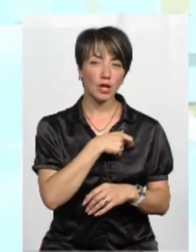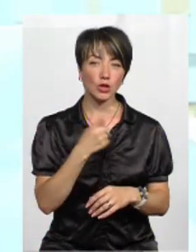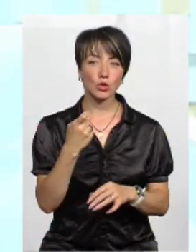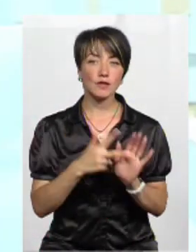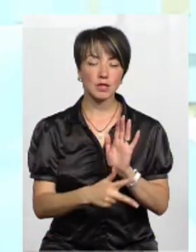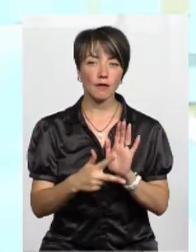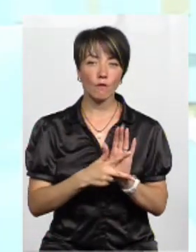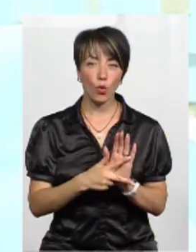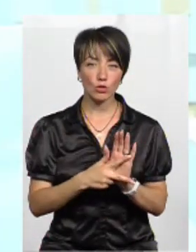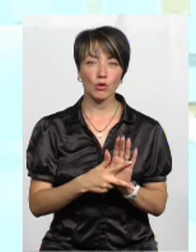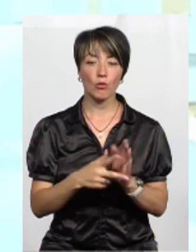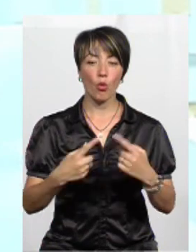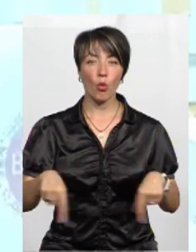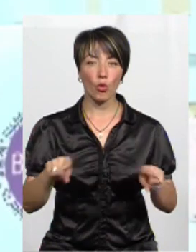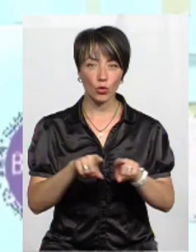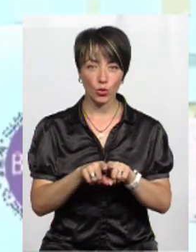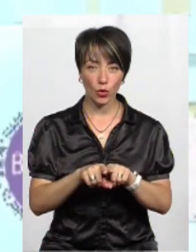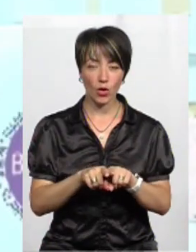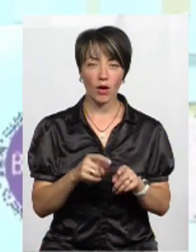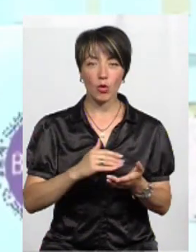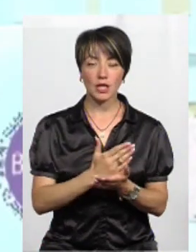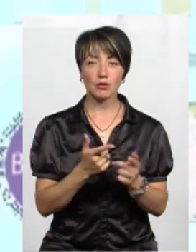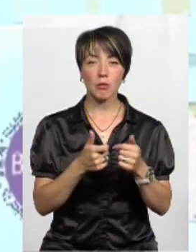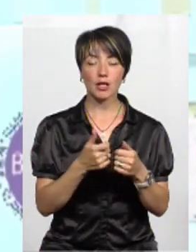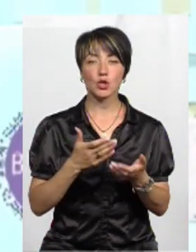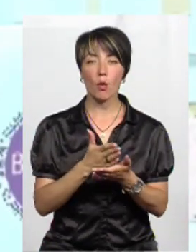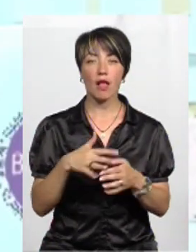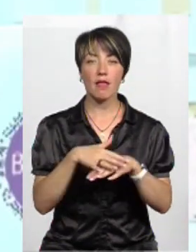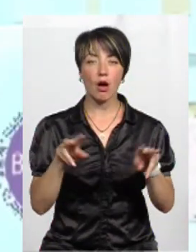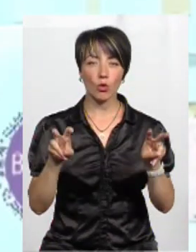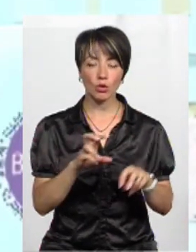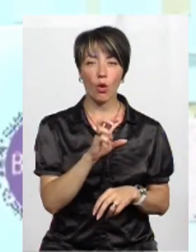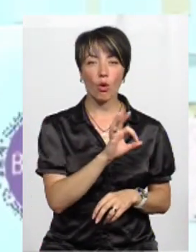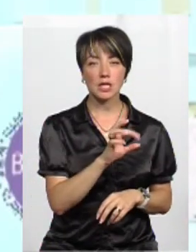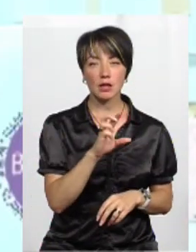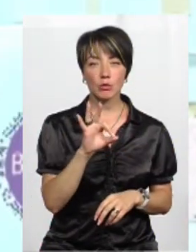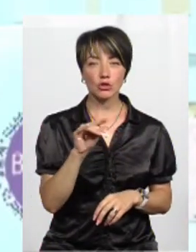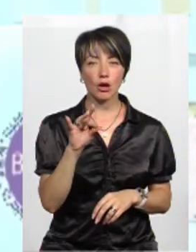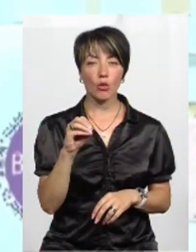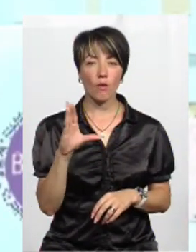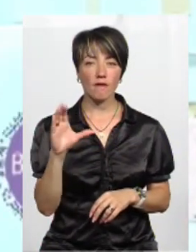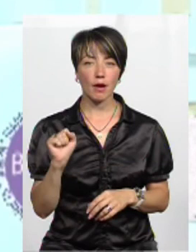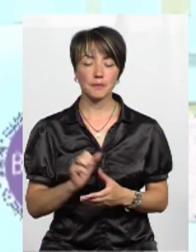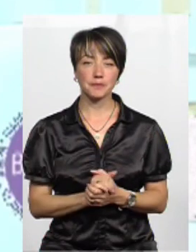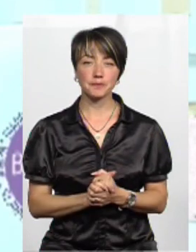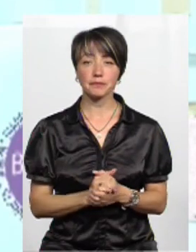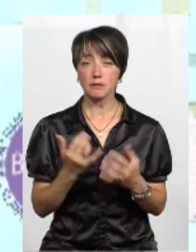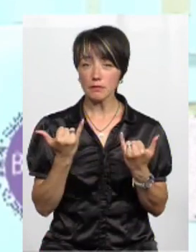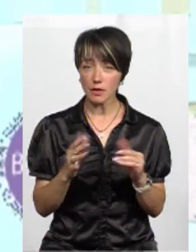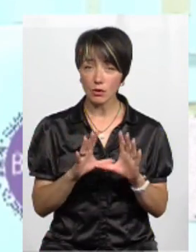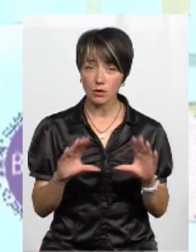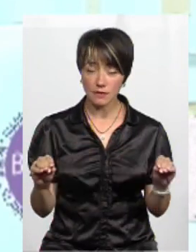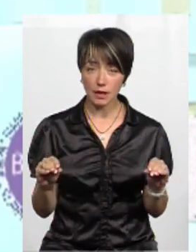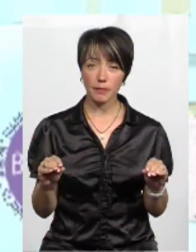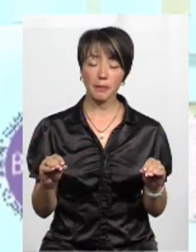депутати по 188 округу від політичної партії «Слуга народу» Оксаною Бочкарьовою. На сьогодні